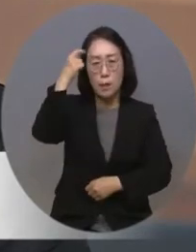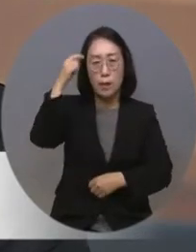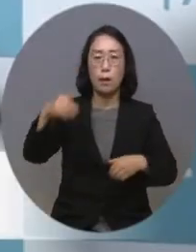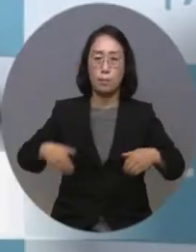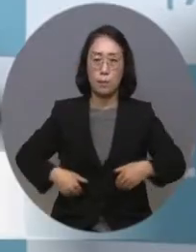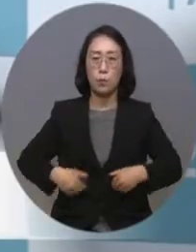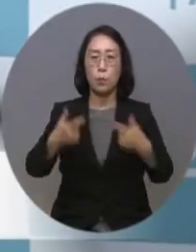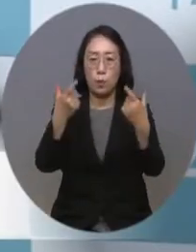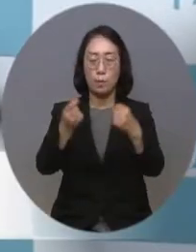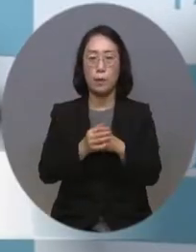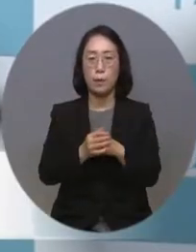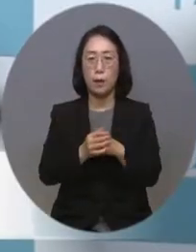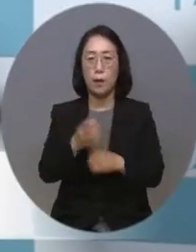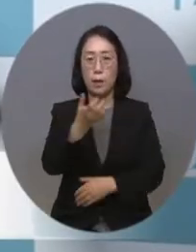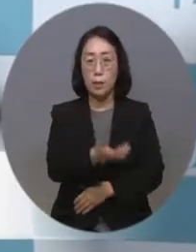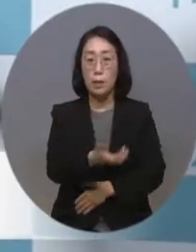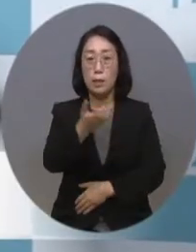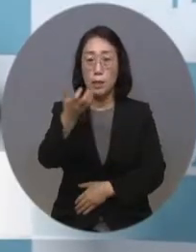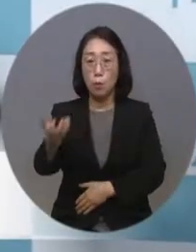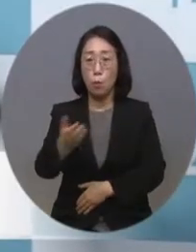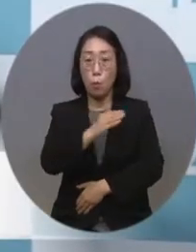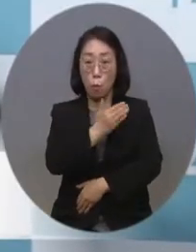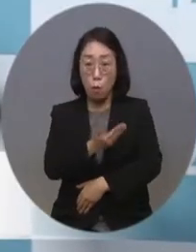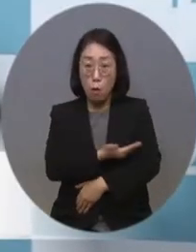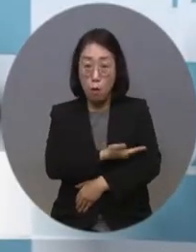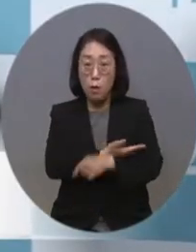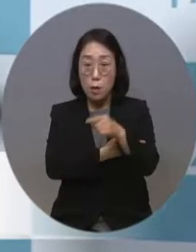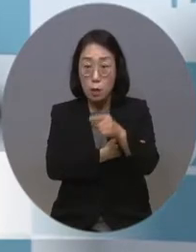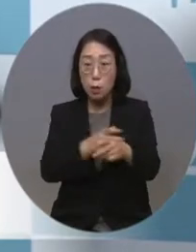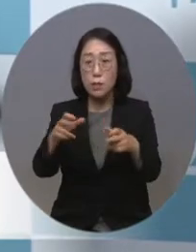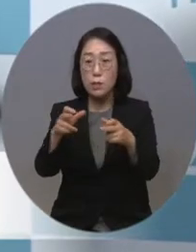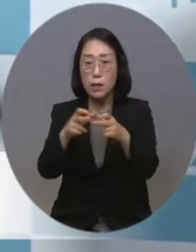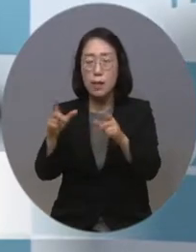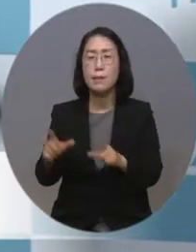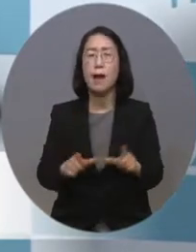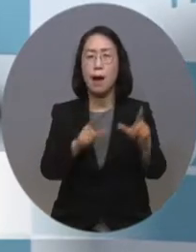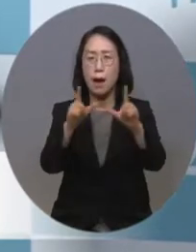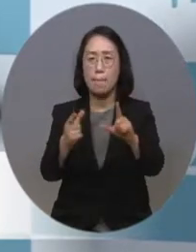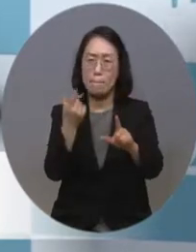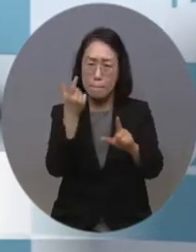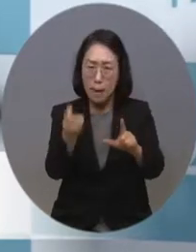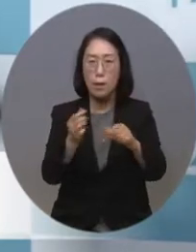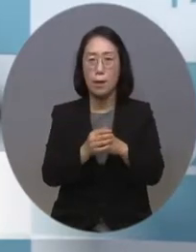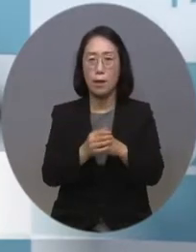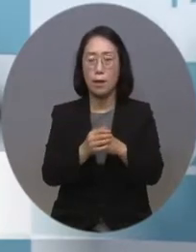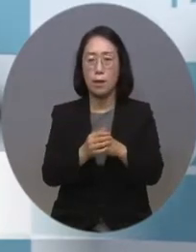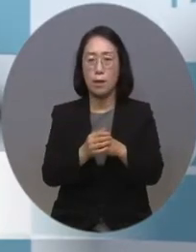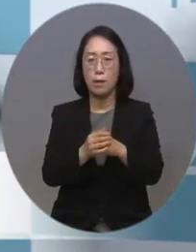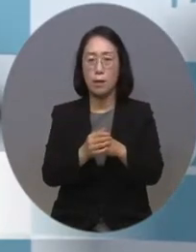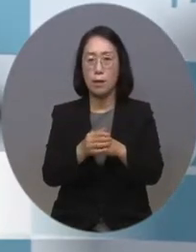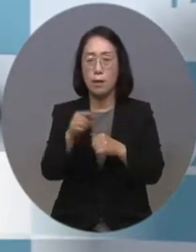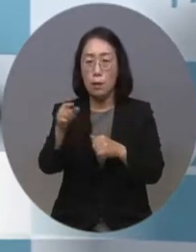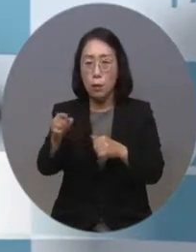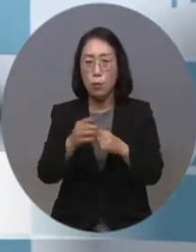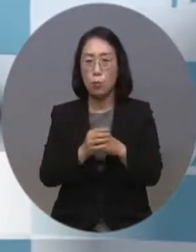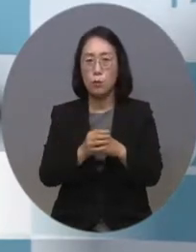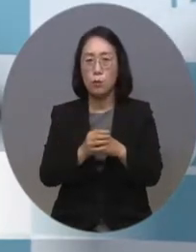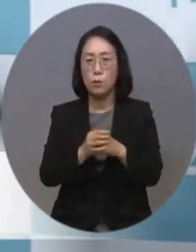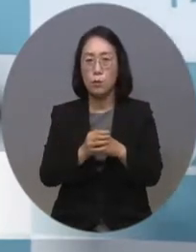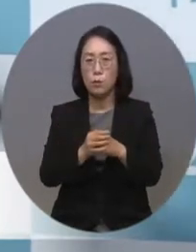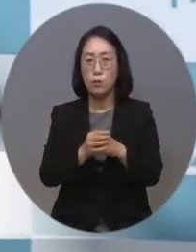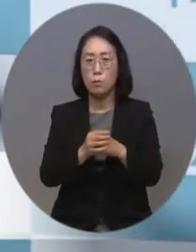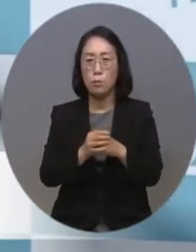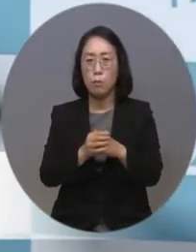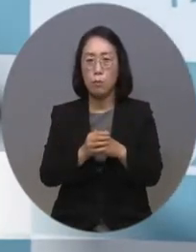듭니다. 이동권은 장애인 삶입니다. 그런데 그 삶을 정책이나 제도 하는 게 그